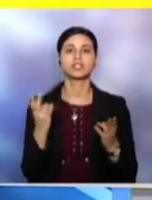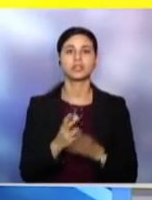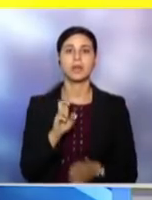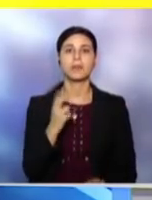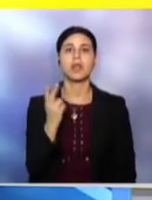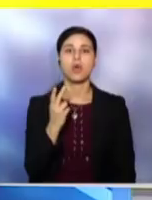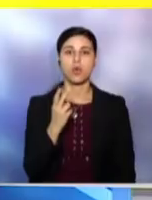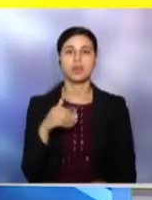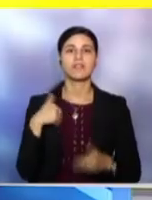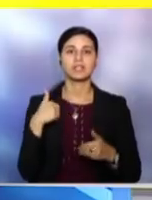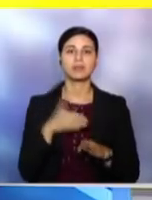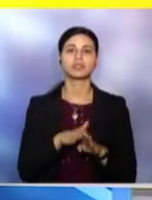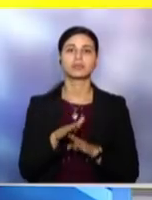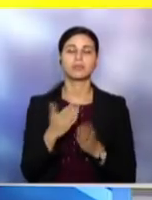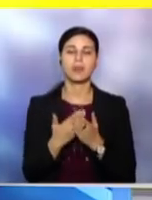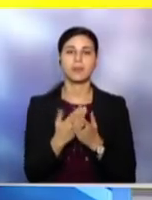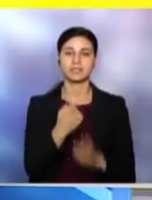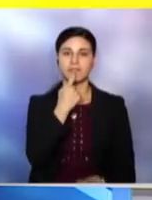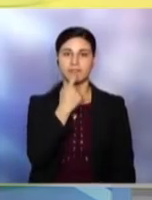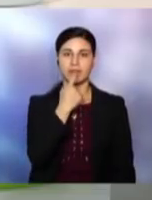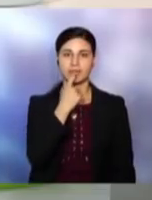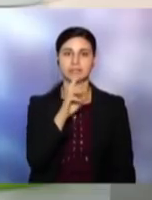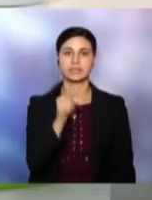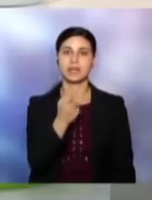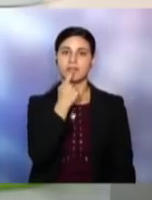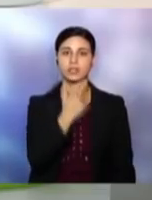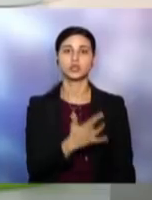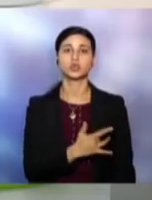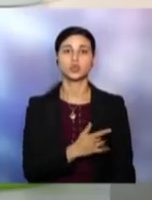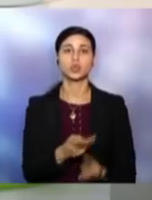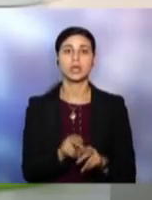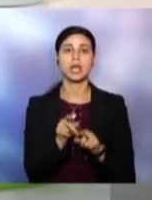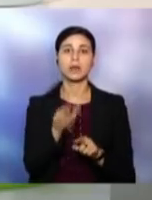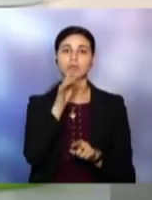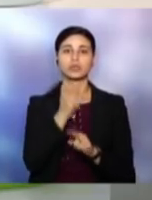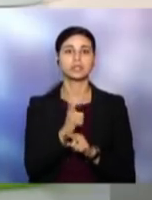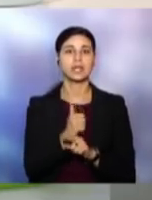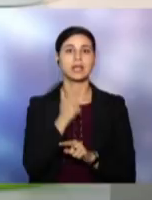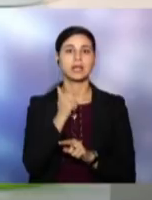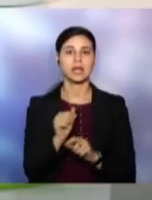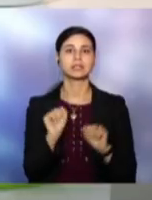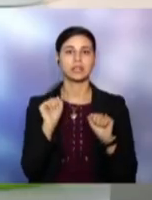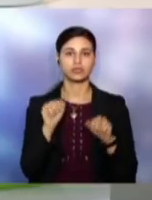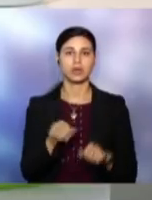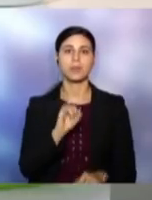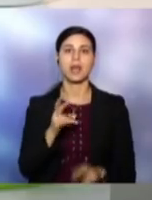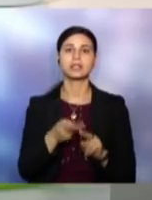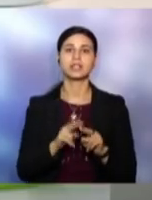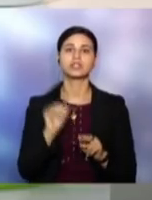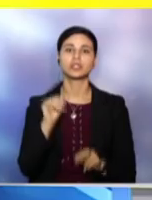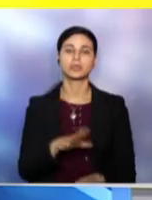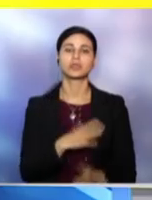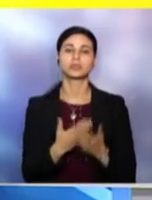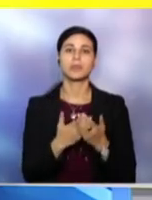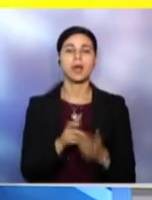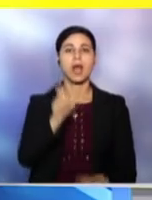ვიტამინის შევსება სხვა წყაროდან, მაგალითად კვერცხით. და კვერცხის გული ამ შემთხვევაში ძალიან კარგი საშუალებაა. ან ეს შეიძლება იყოს, თუ